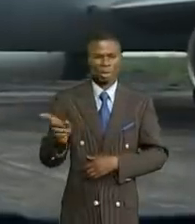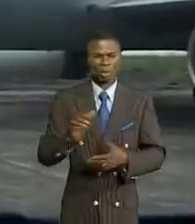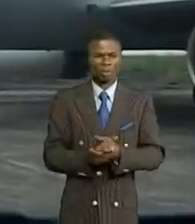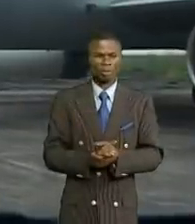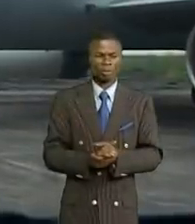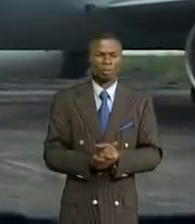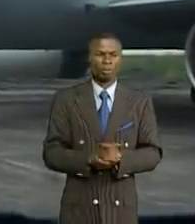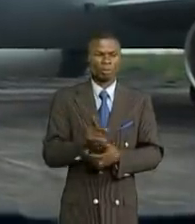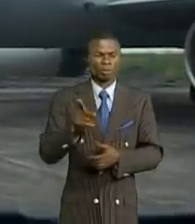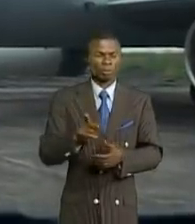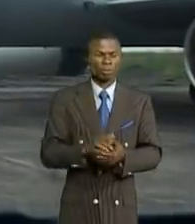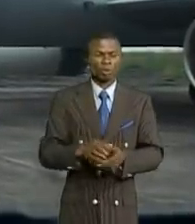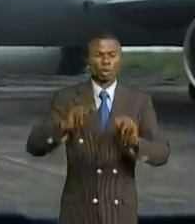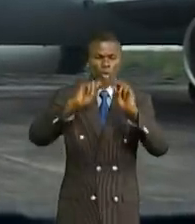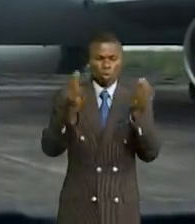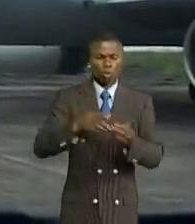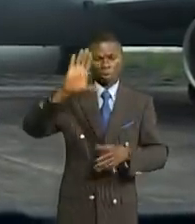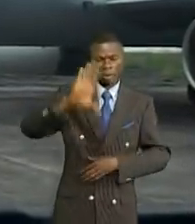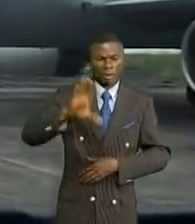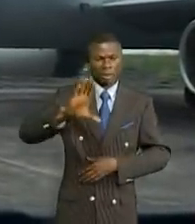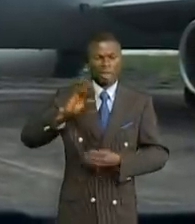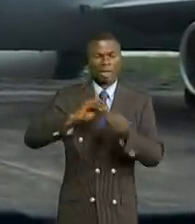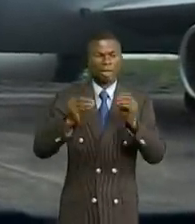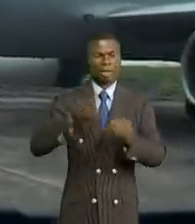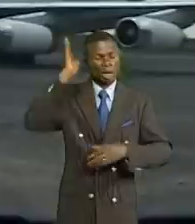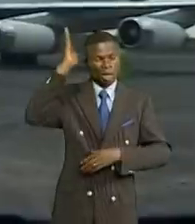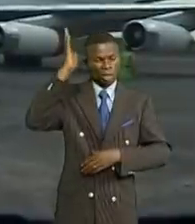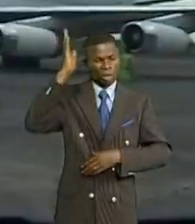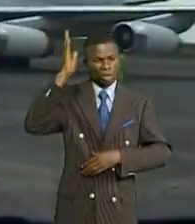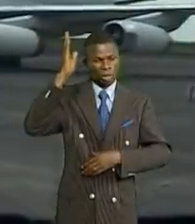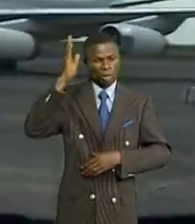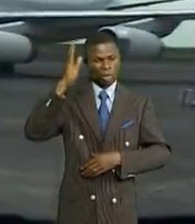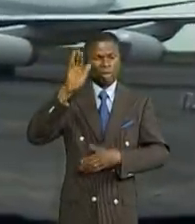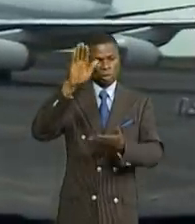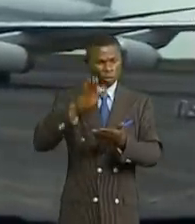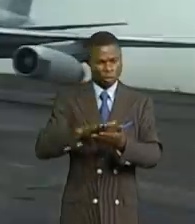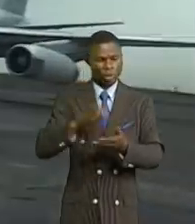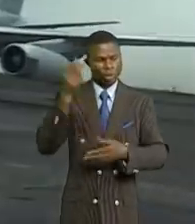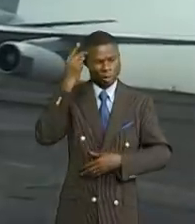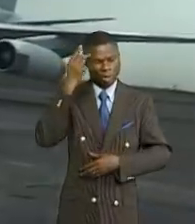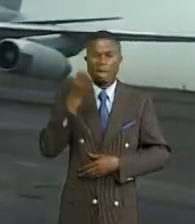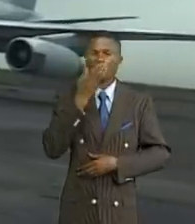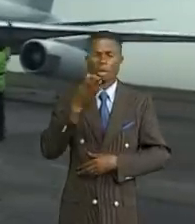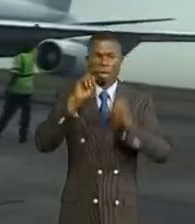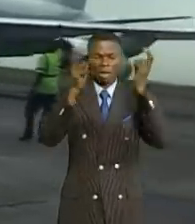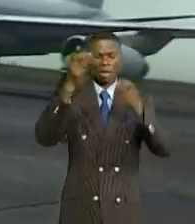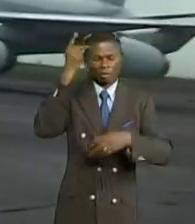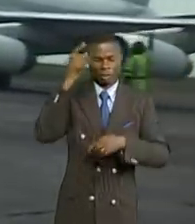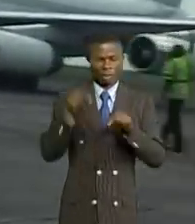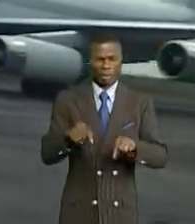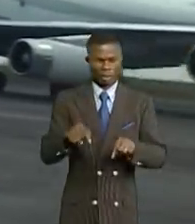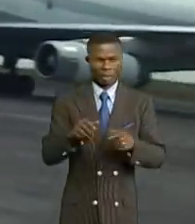cette cinquième vague le nombre de kuluna semblait bien diminuée par exemple dans la ville et kinshasa